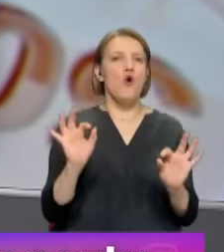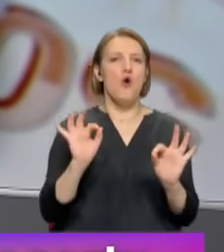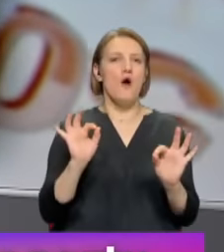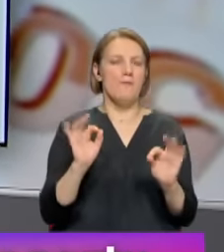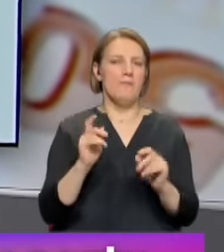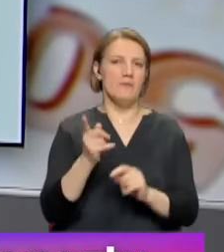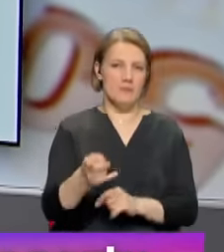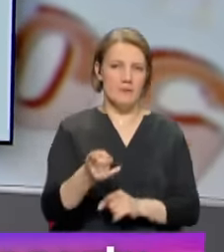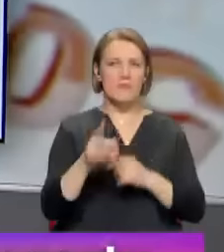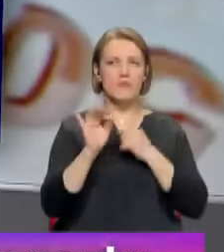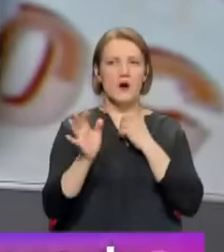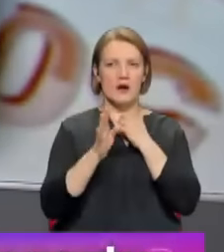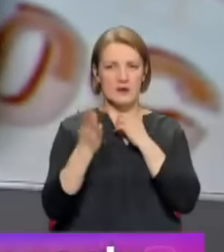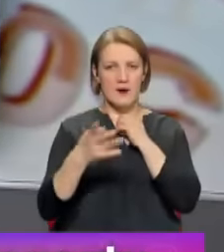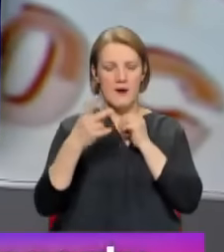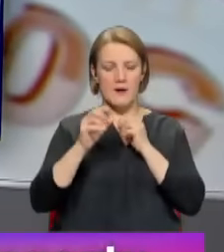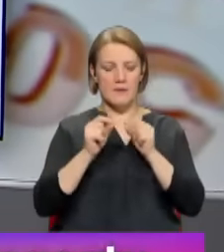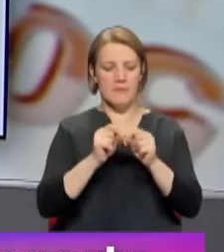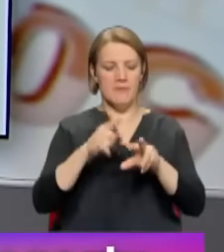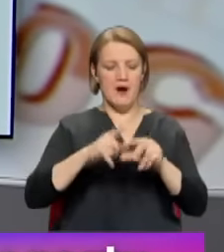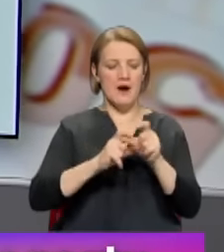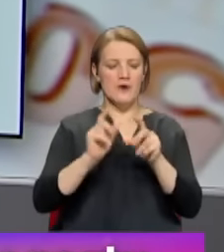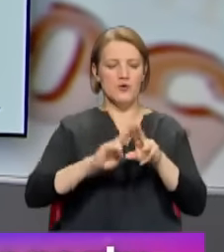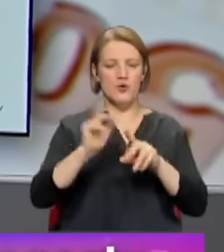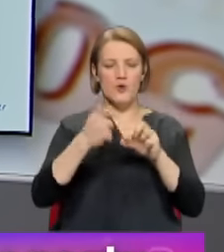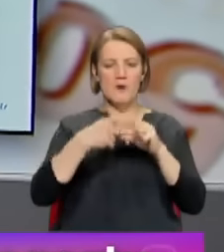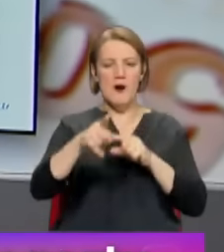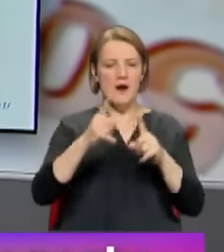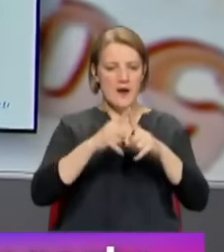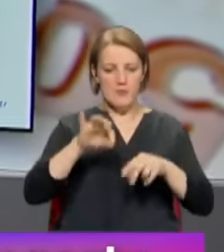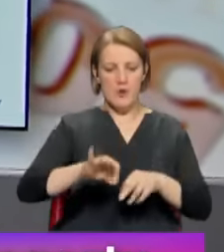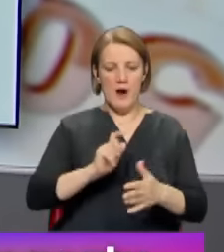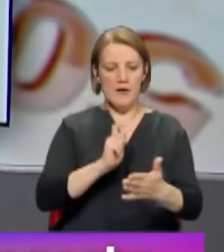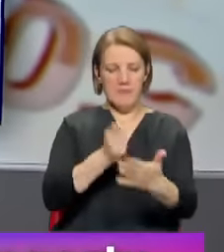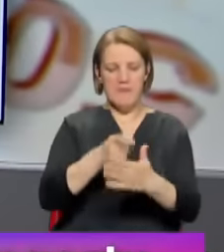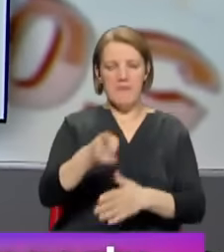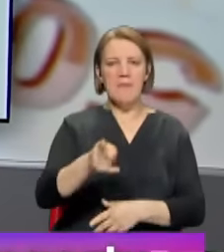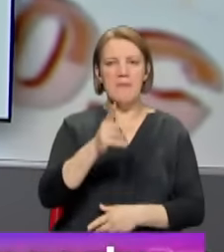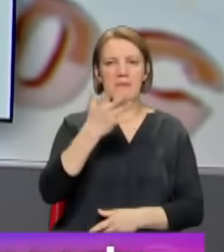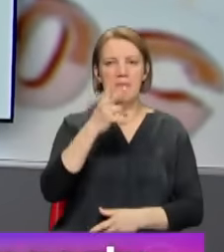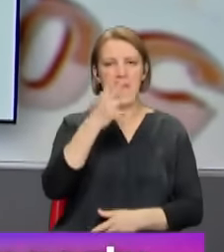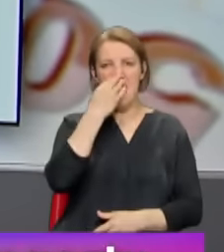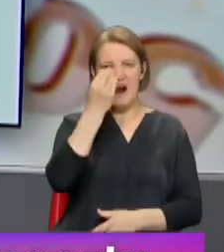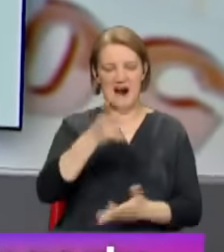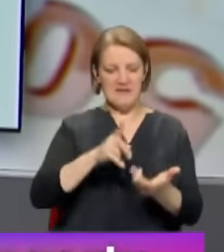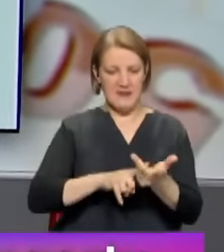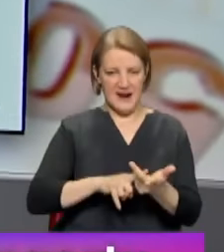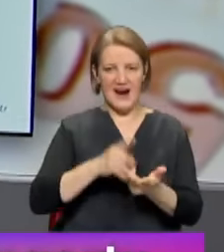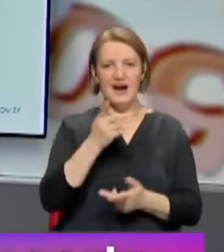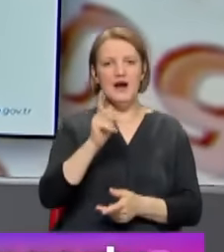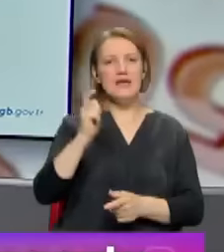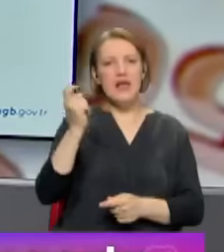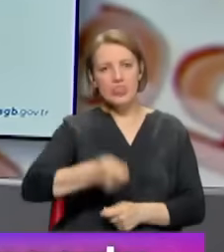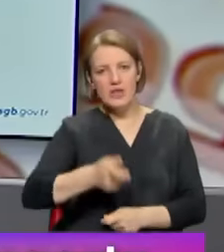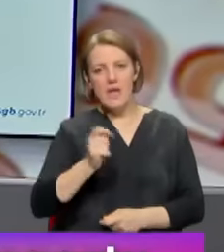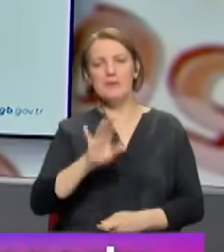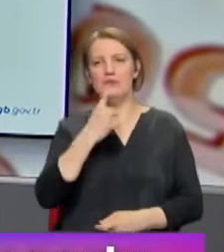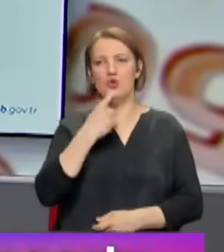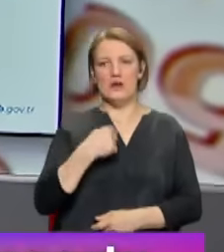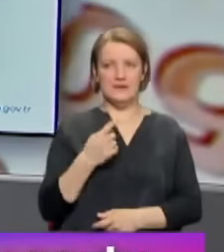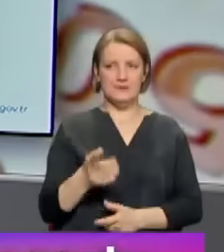ekonomi. Bu arada Bağkurların hesabına bugün yatacak. Yattıysa da söyleyin, yatmadıysa da onun